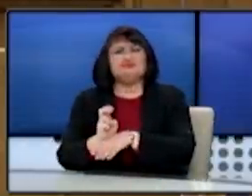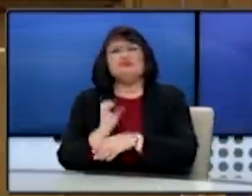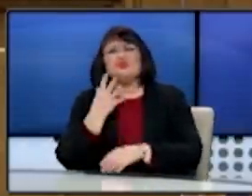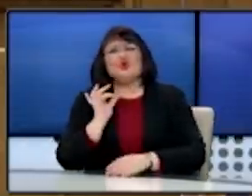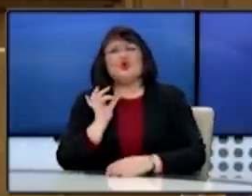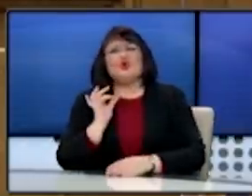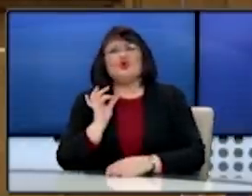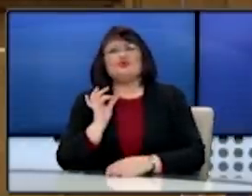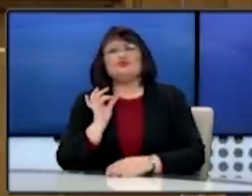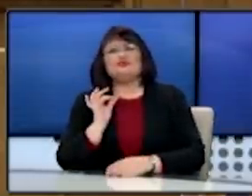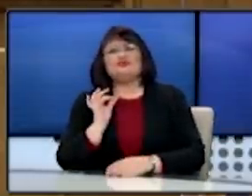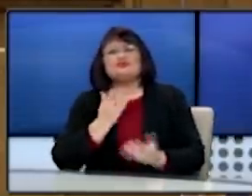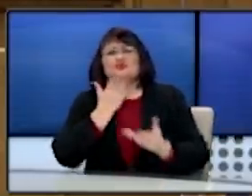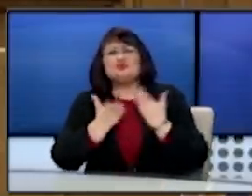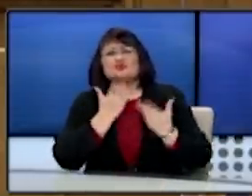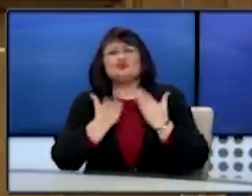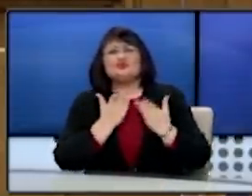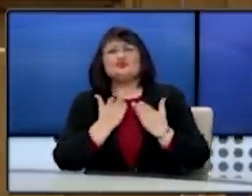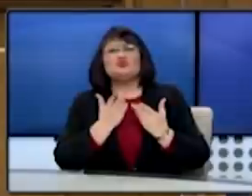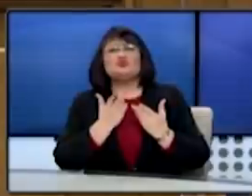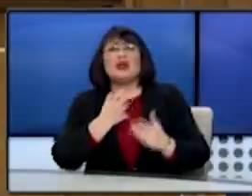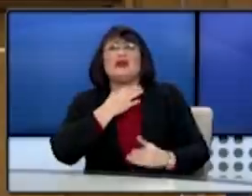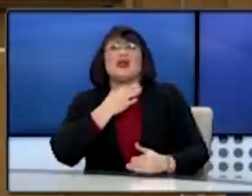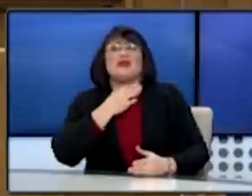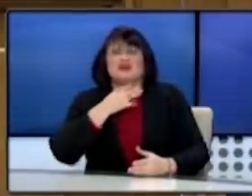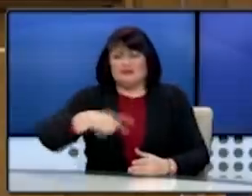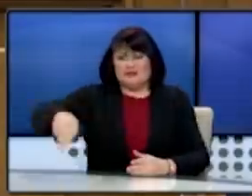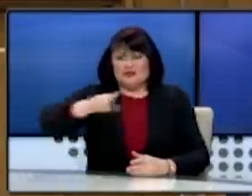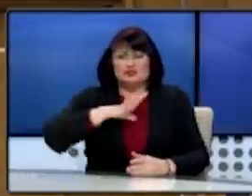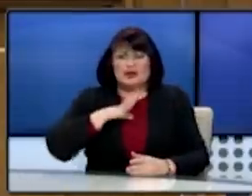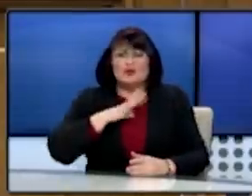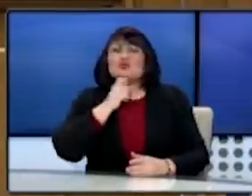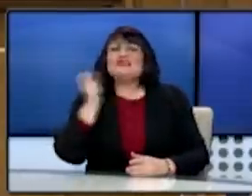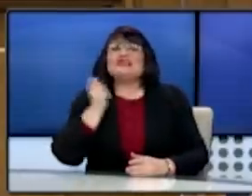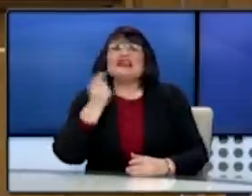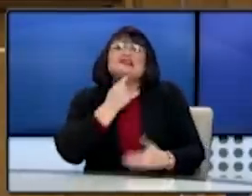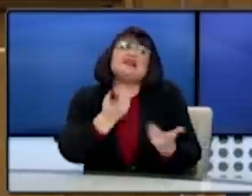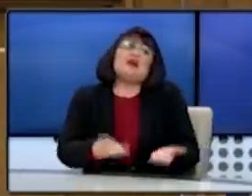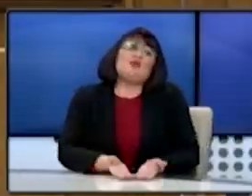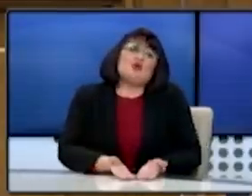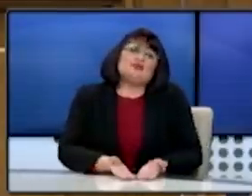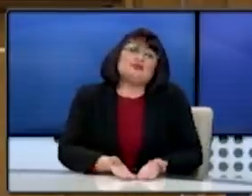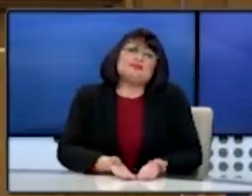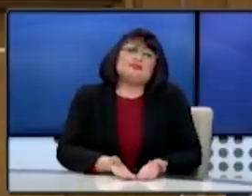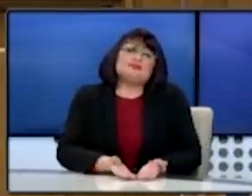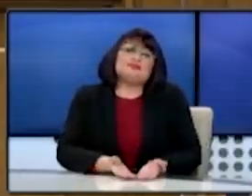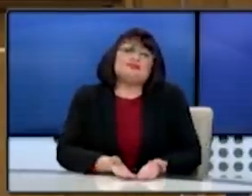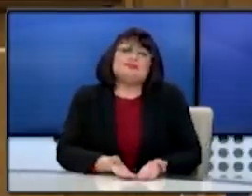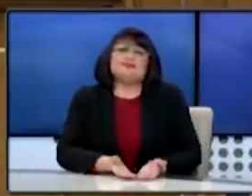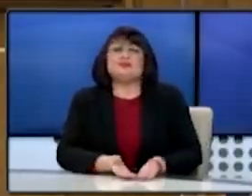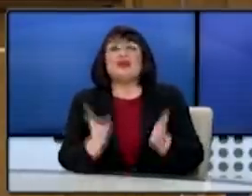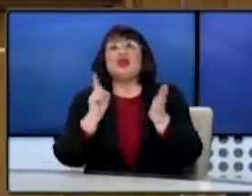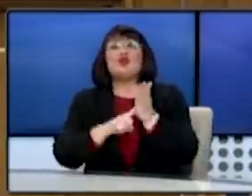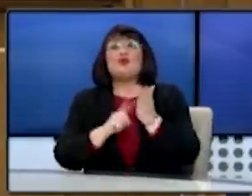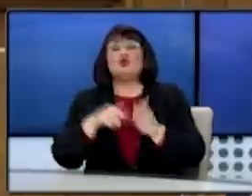παγωμένες δαπάνες που αφορούν κρίσιμες λαϊκές ανάγκες. Για τις συντάξεις τι να πούμε. Βλέπετε, έχει φροντίσει γι' αυτό και ο